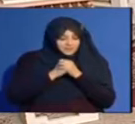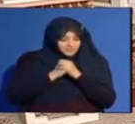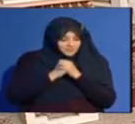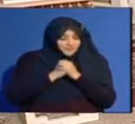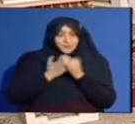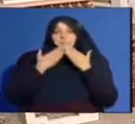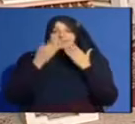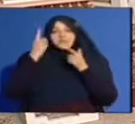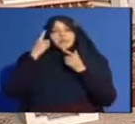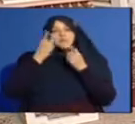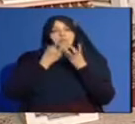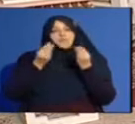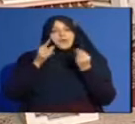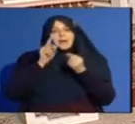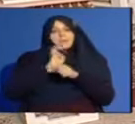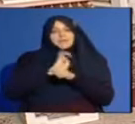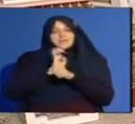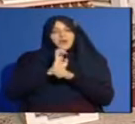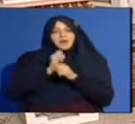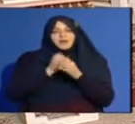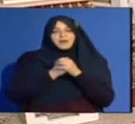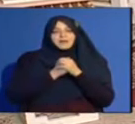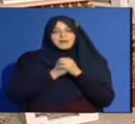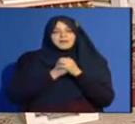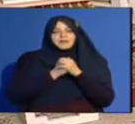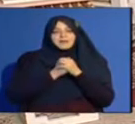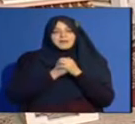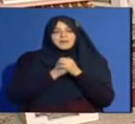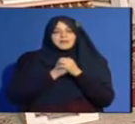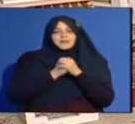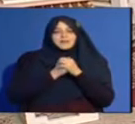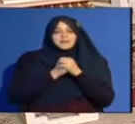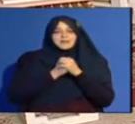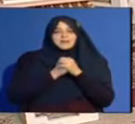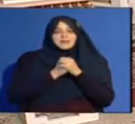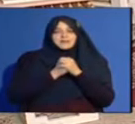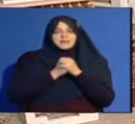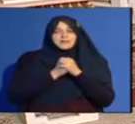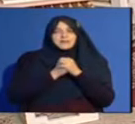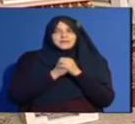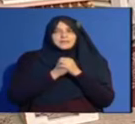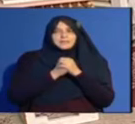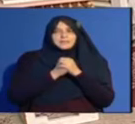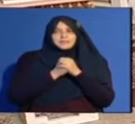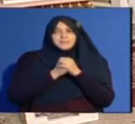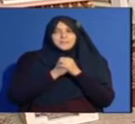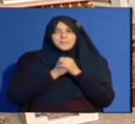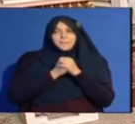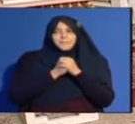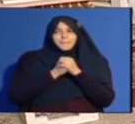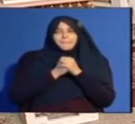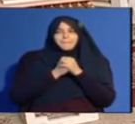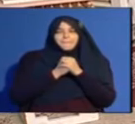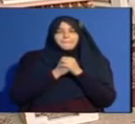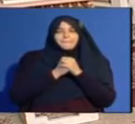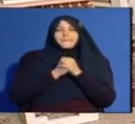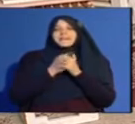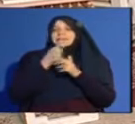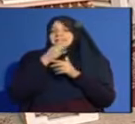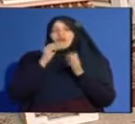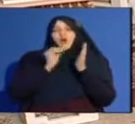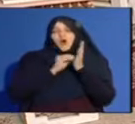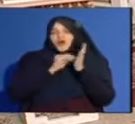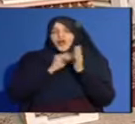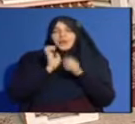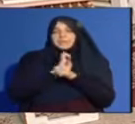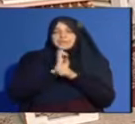الحصه اللي راكم دايرين هنا، والله ما كانتش. السلام عليكم. ستشاهدين اعداد اخرى سميره،